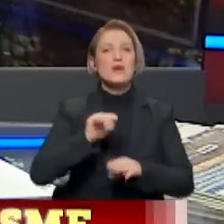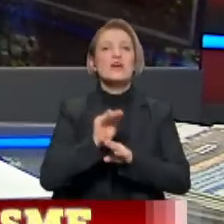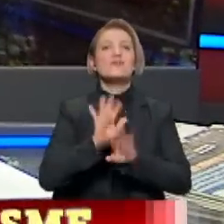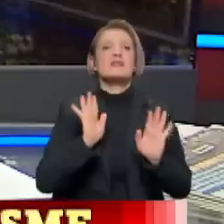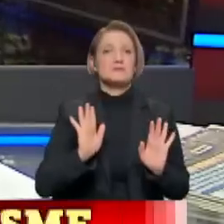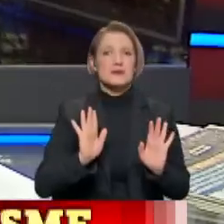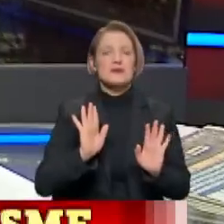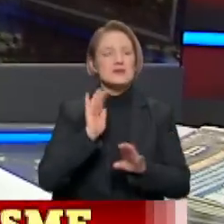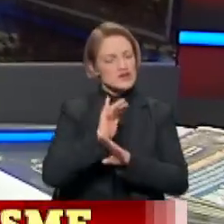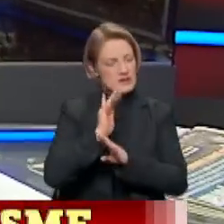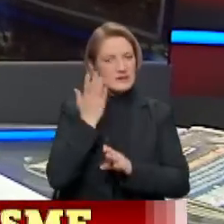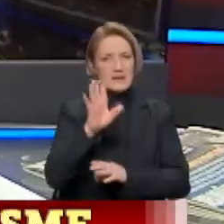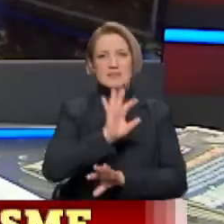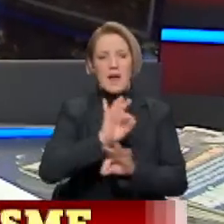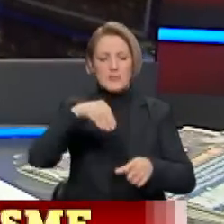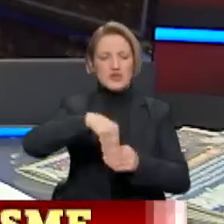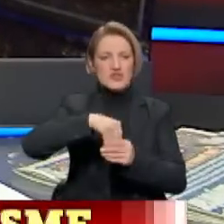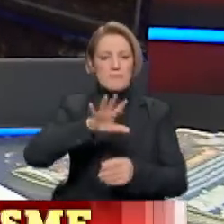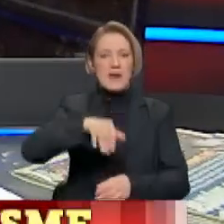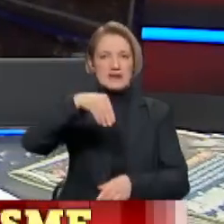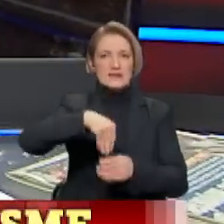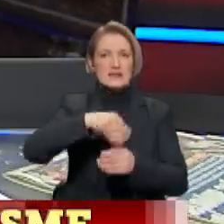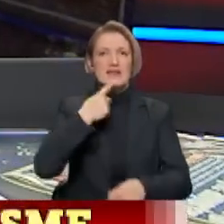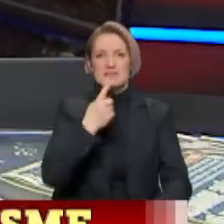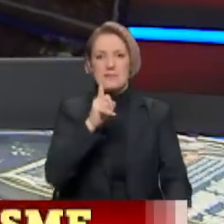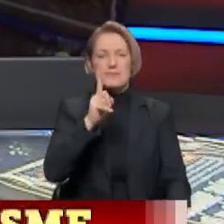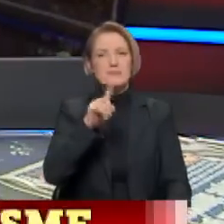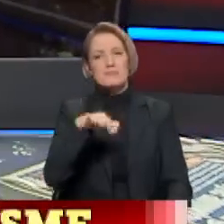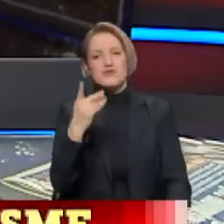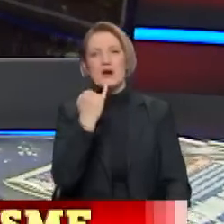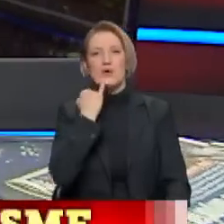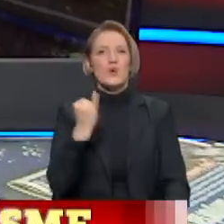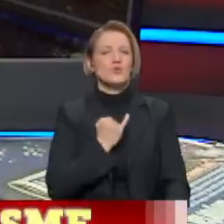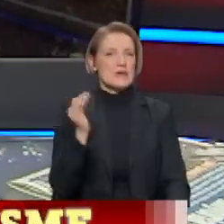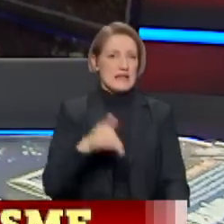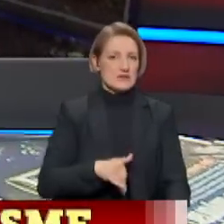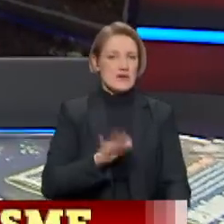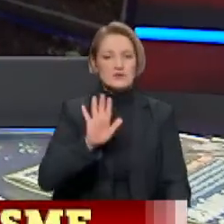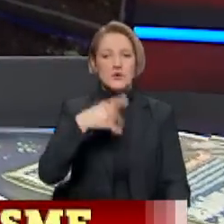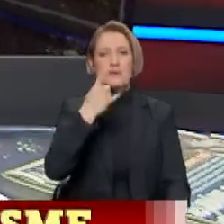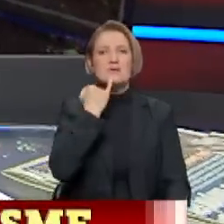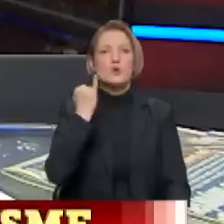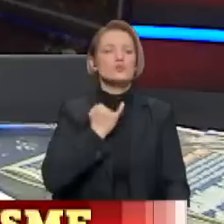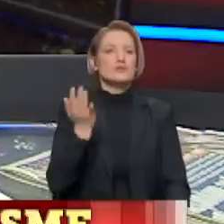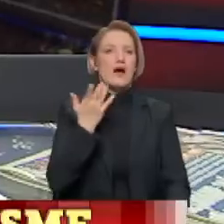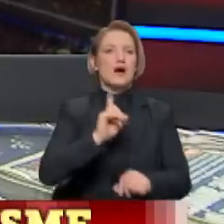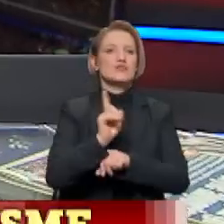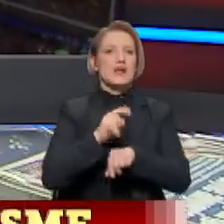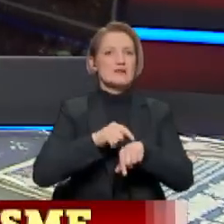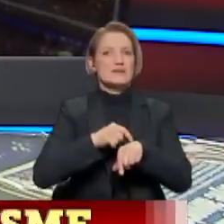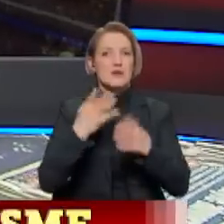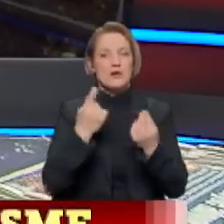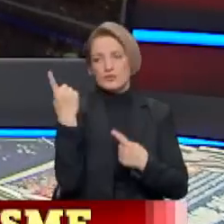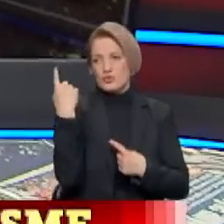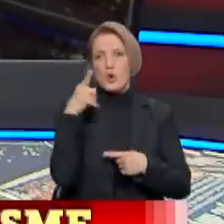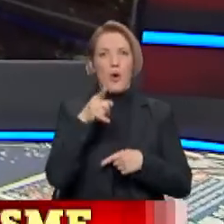yaşamamış mıydık? Yaşamıştık, tam da içindeydim, merkezindeydim diyen bir başka konuk gelecek. Sonra bir konuğumuz daha olacak Çalar Saat'te.